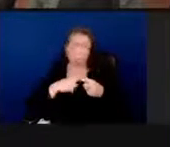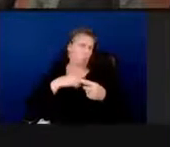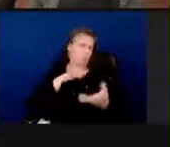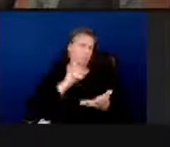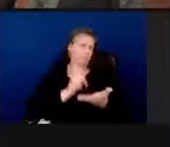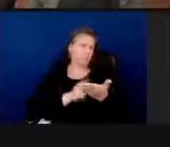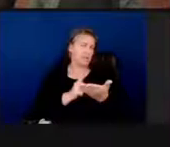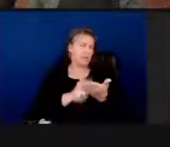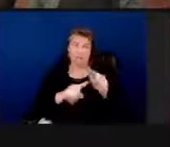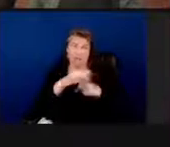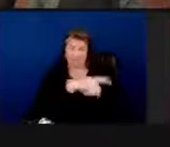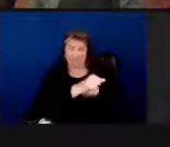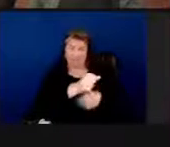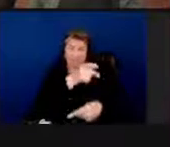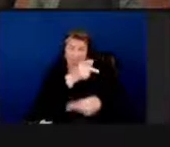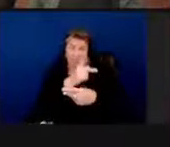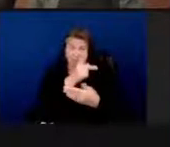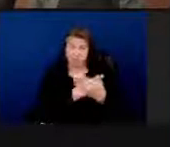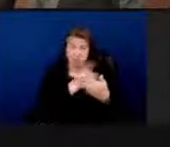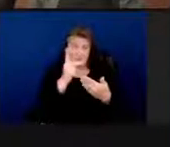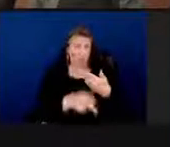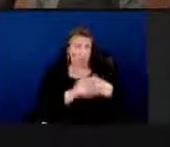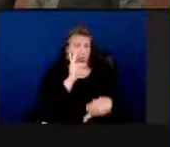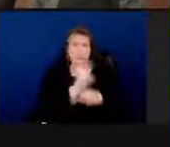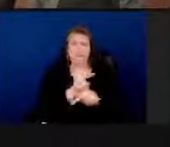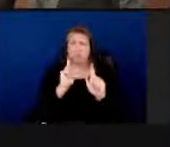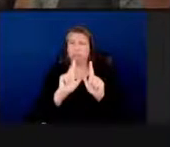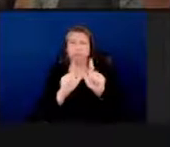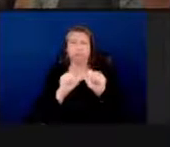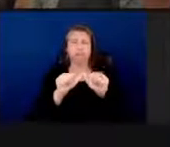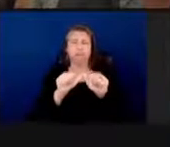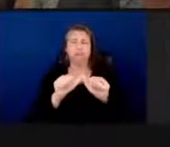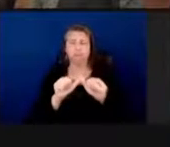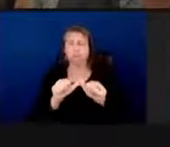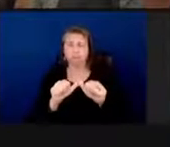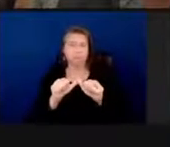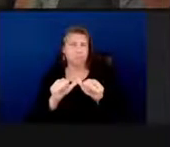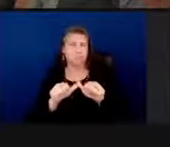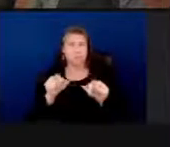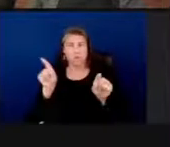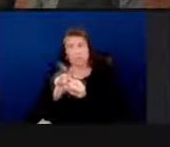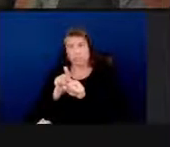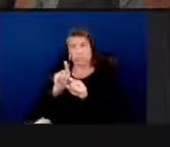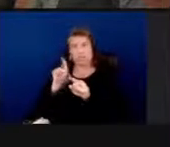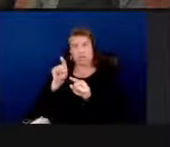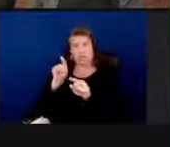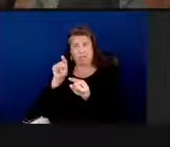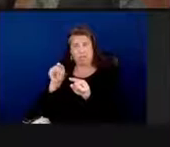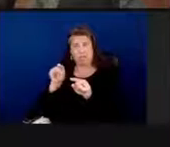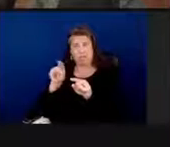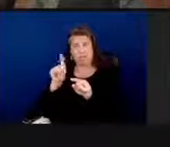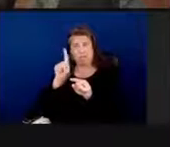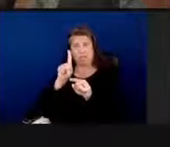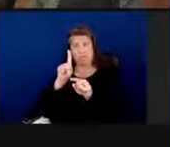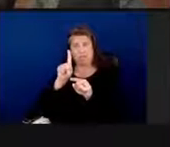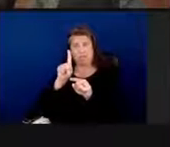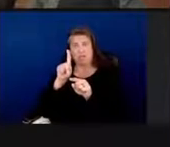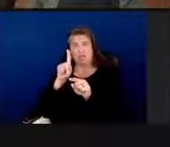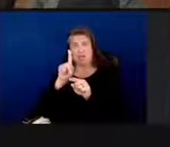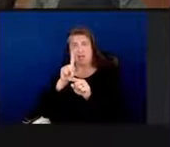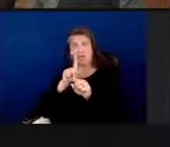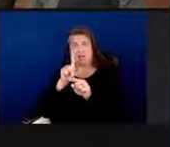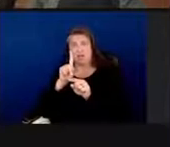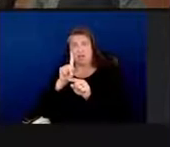هذا البرنامج، فهذا البرنامج لن يذهب. ولكن بعض المدارس كما قال الدكتور بوش إن المدرسة ربما هي